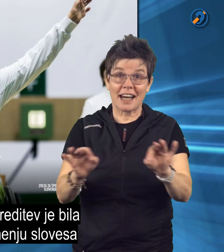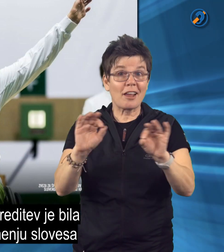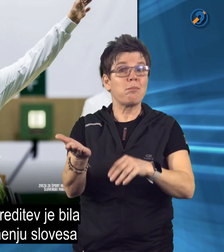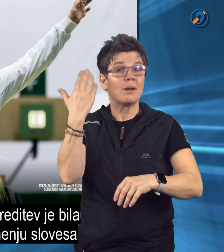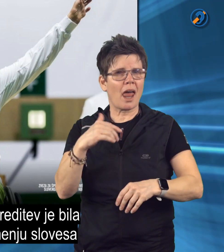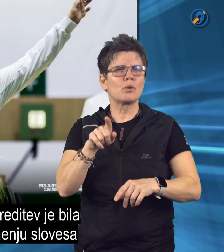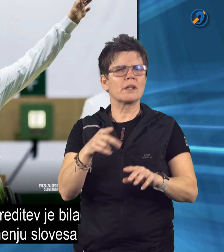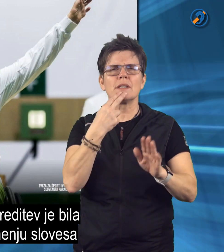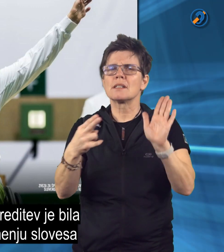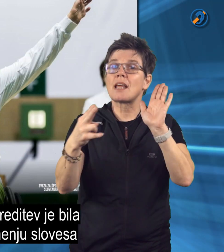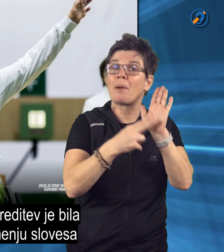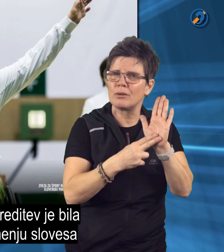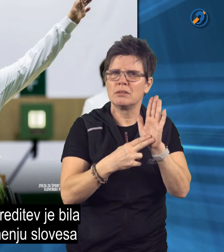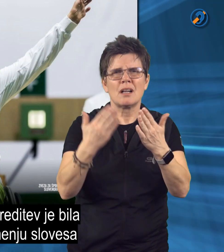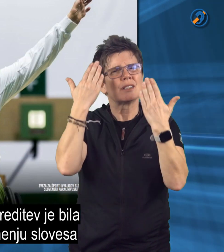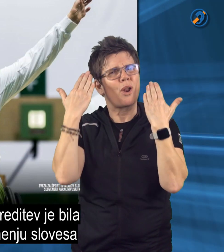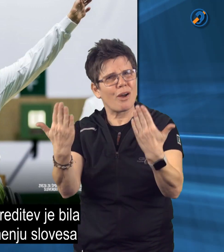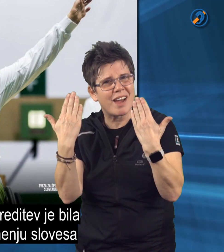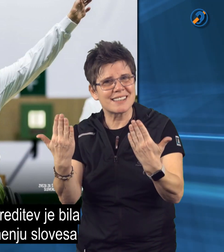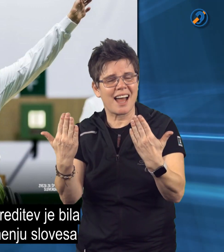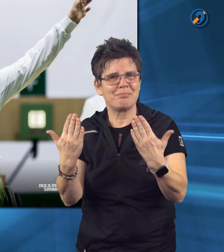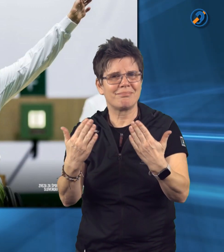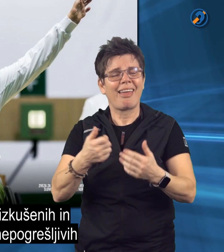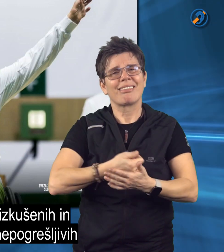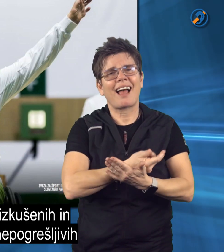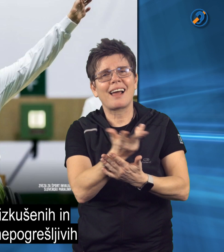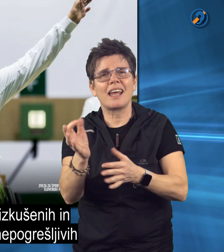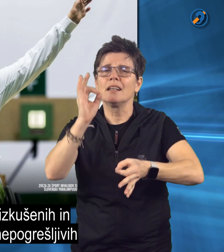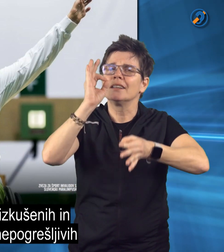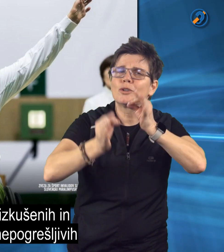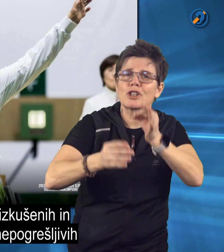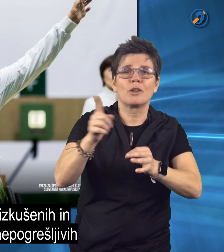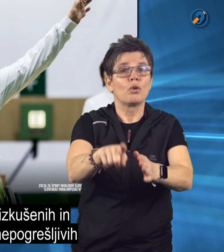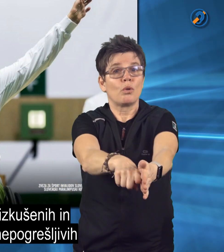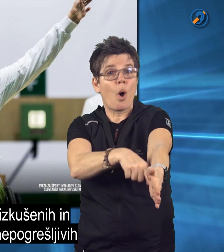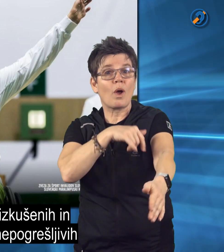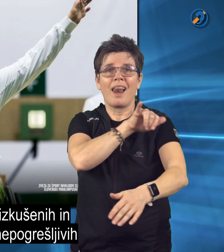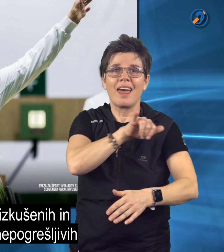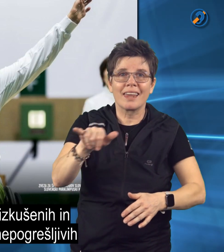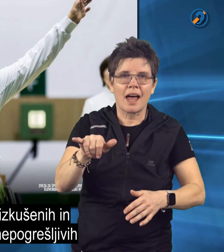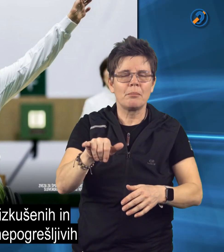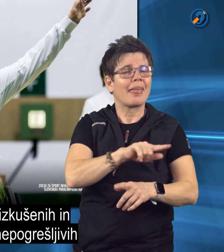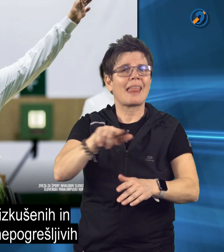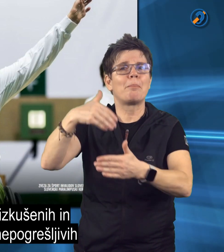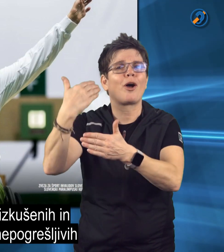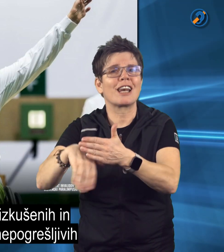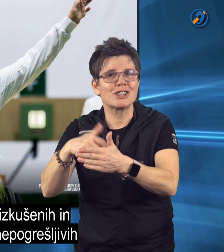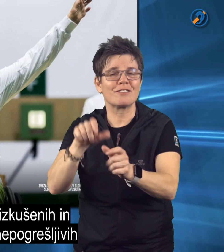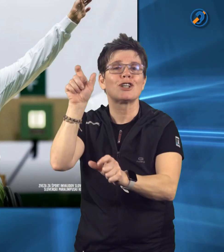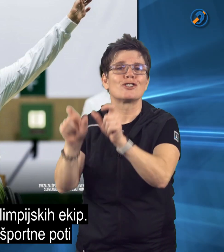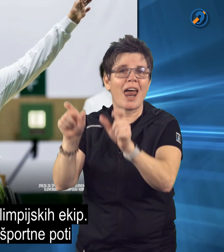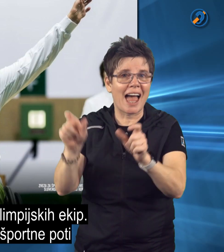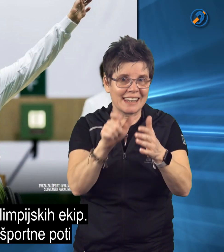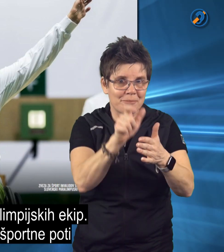Letošnja prireditev je bila tudi v znamenju slovesa nekaterih izkušenih in dolga leta nepogrešljivih članov